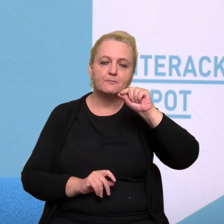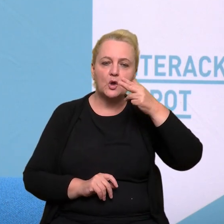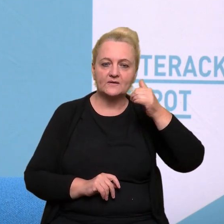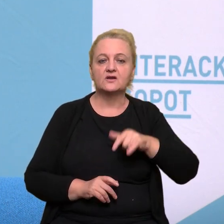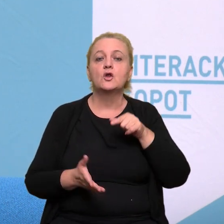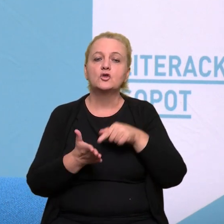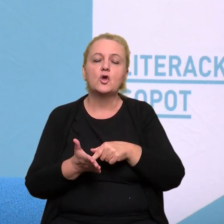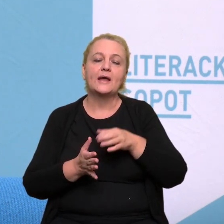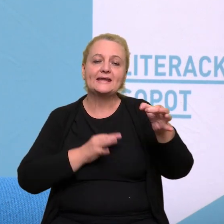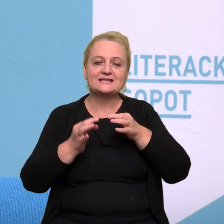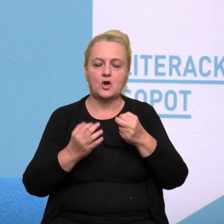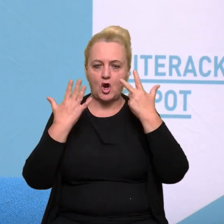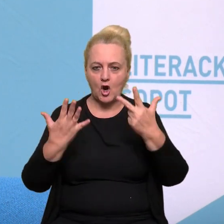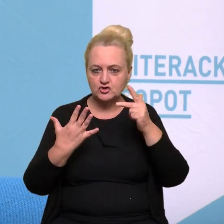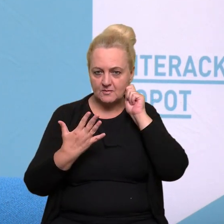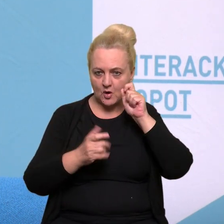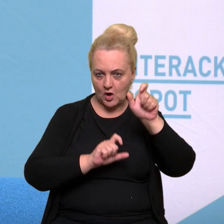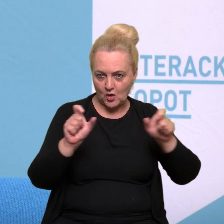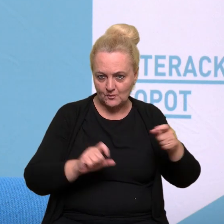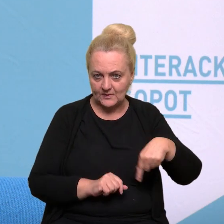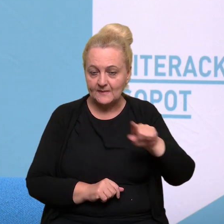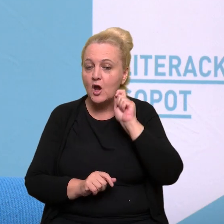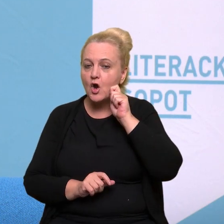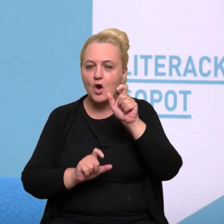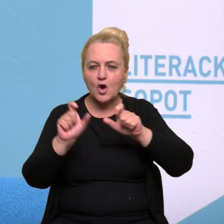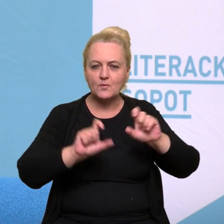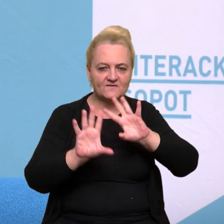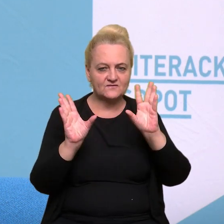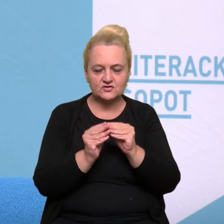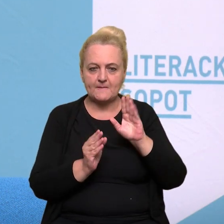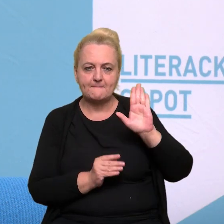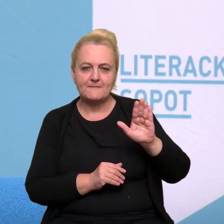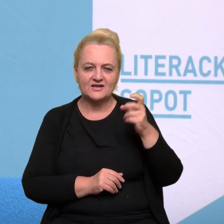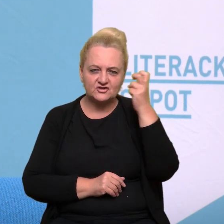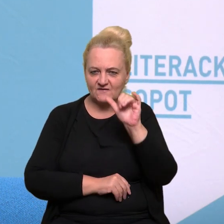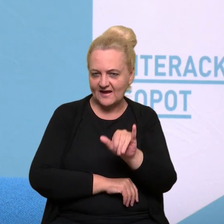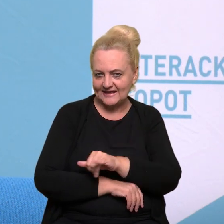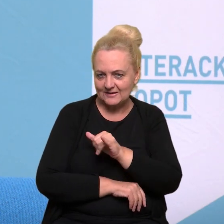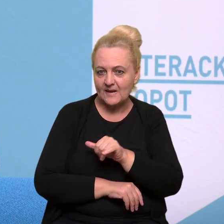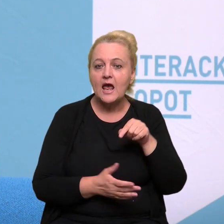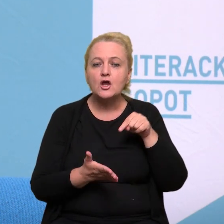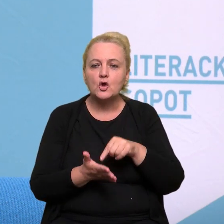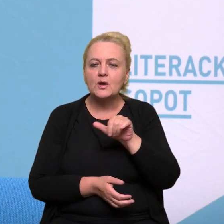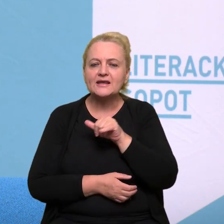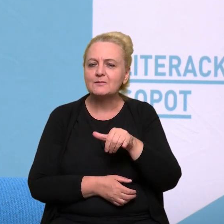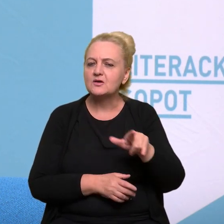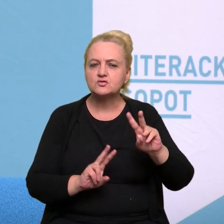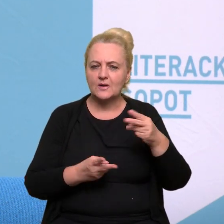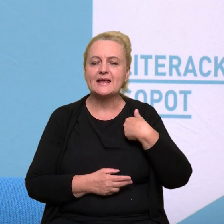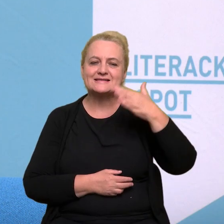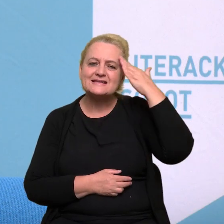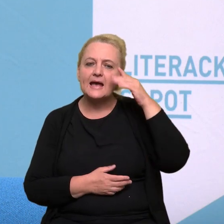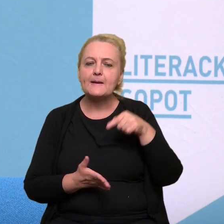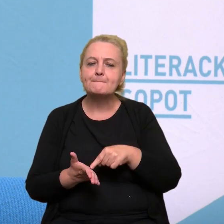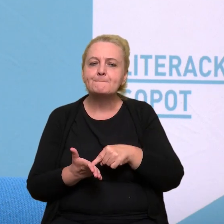historie 8 kobiet. Kobiety wszystkie noszą ciekawe imiona. Są to imiona, które my znamy